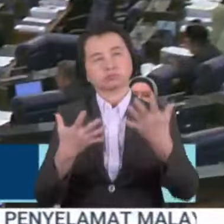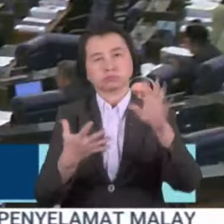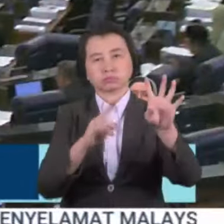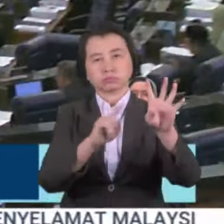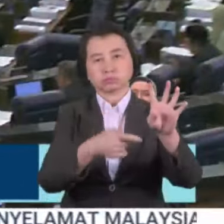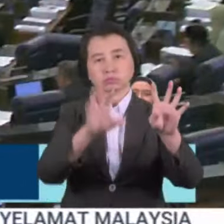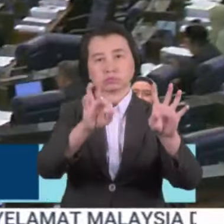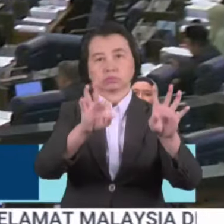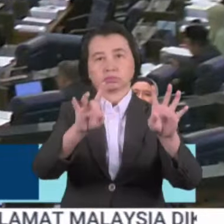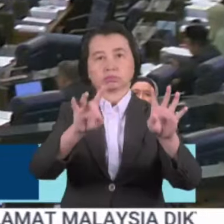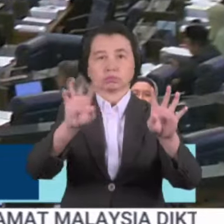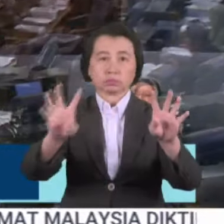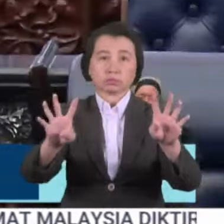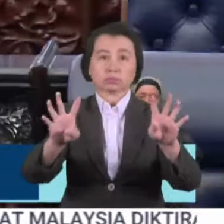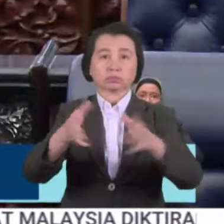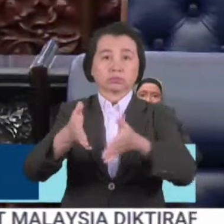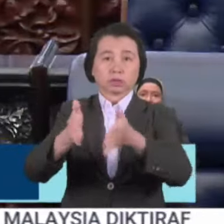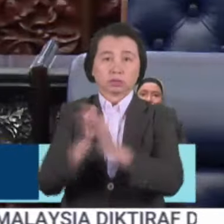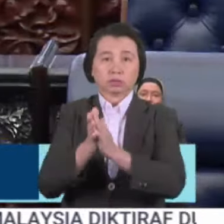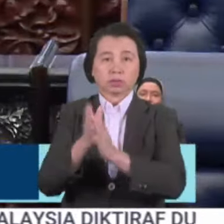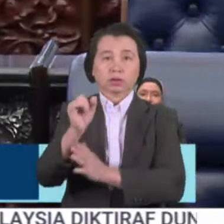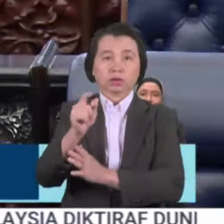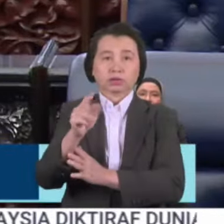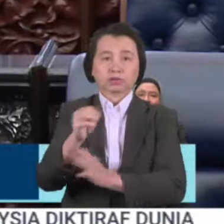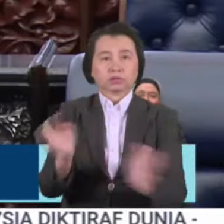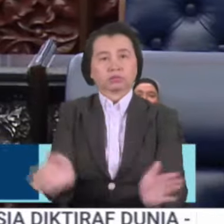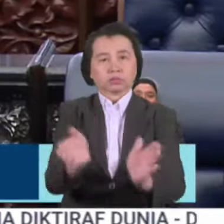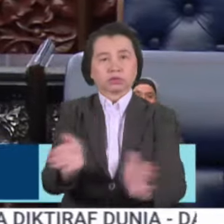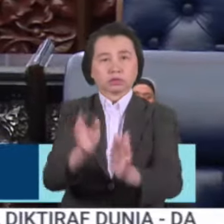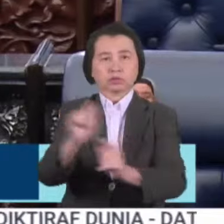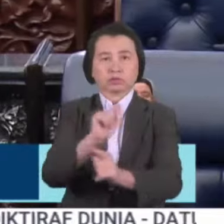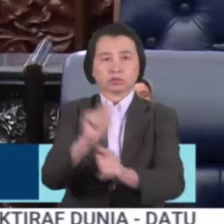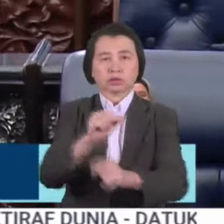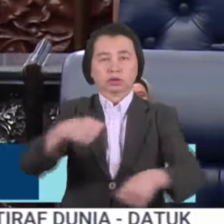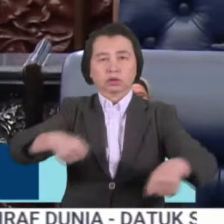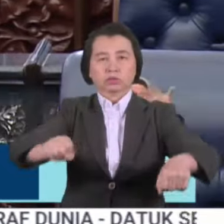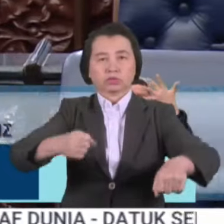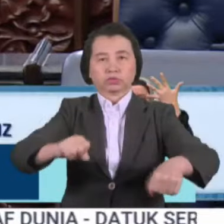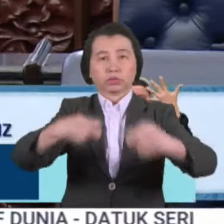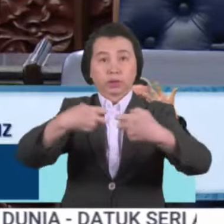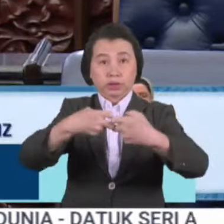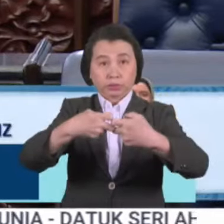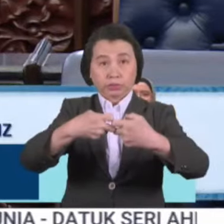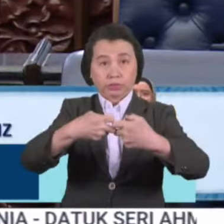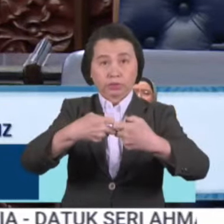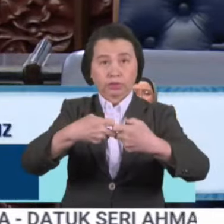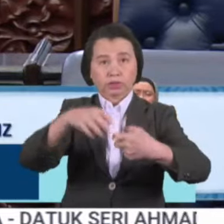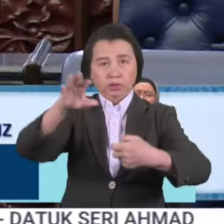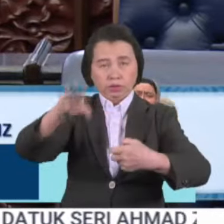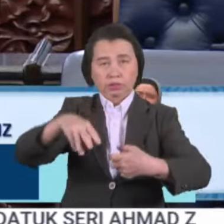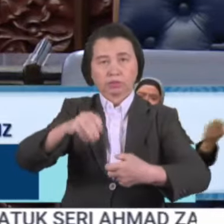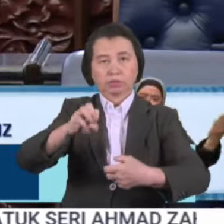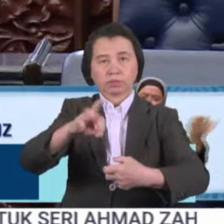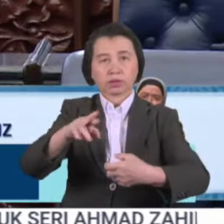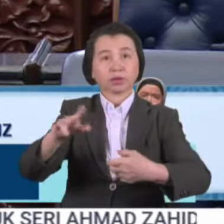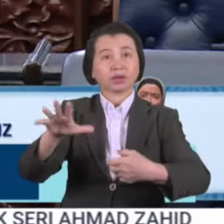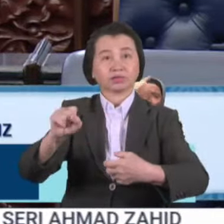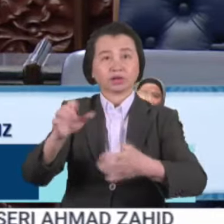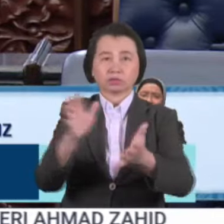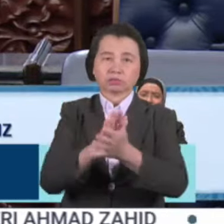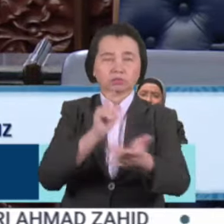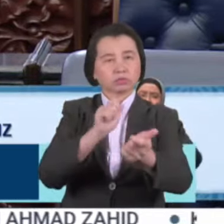Sebanyak 4,984 permohonan bagi skim galakan penggunaan motosikal elektrik atau Maricas telah